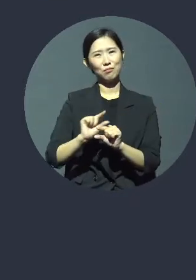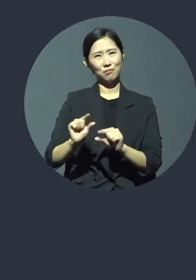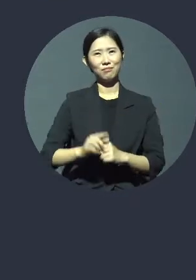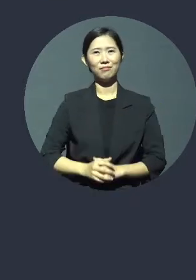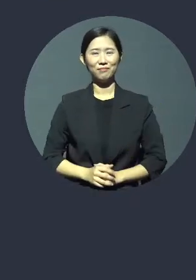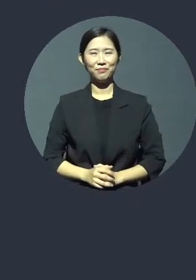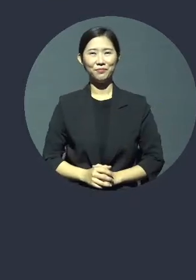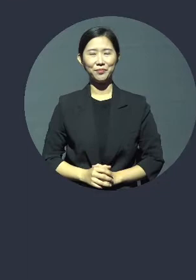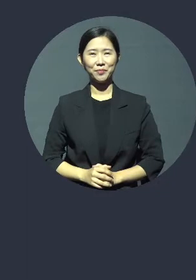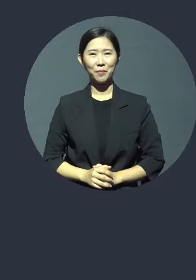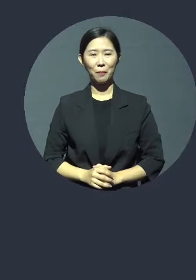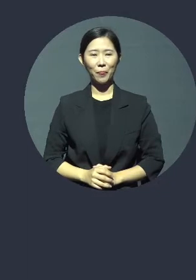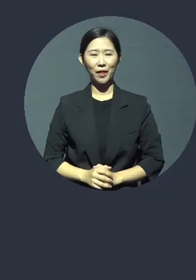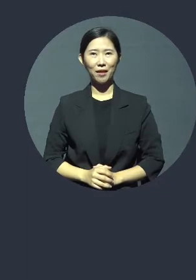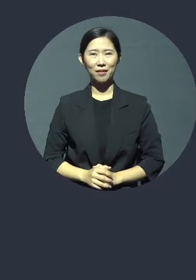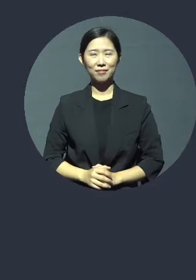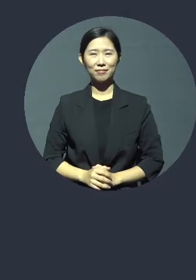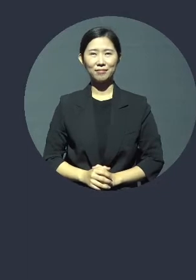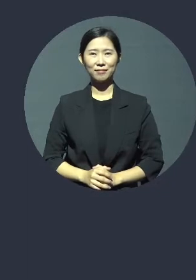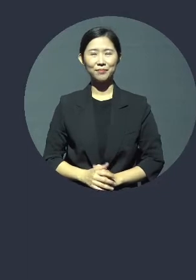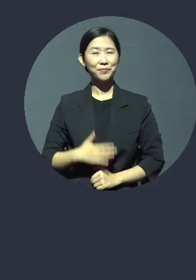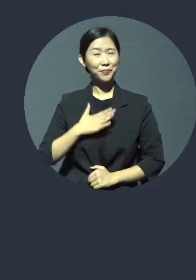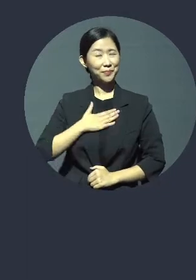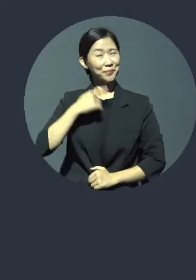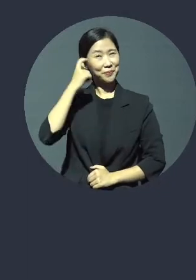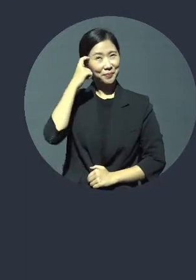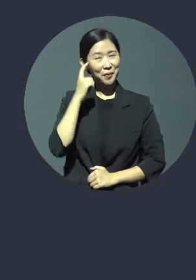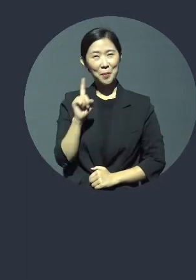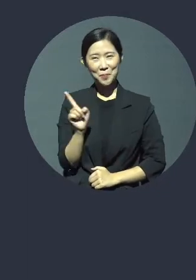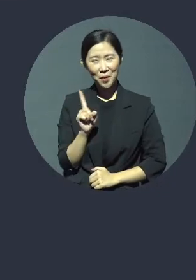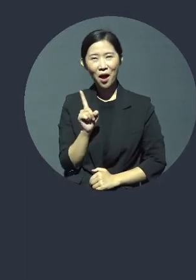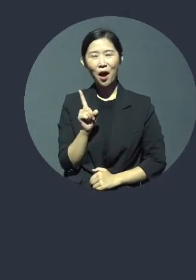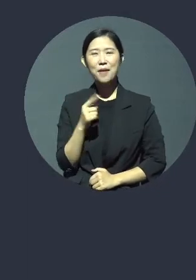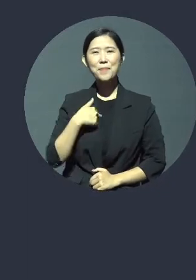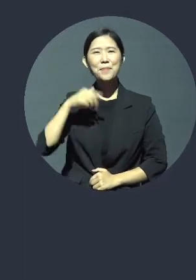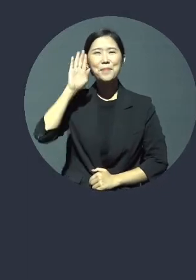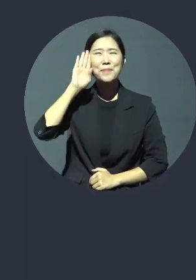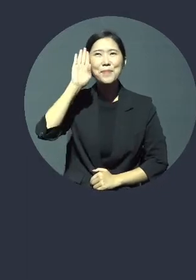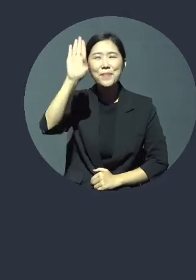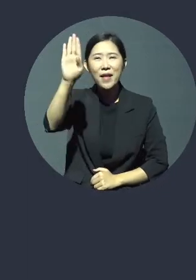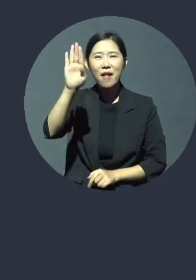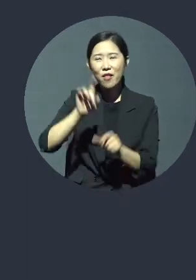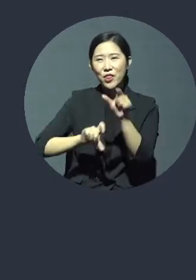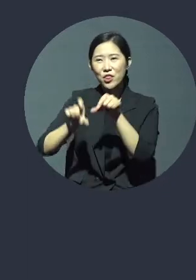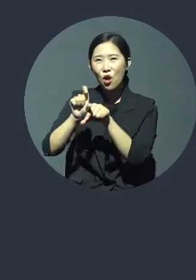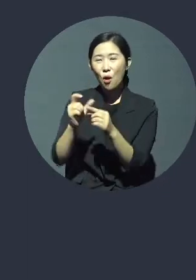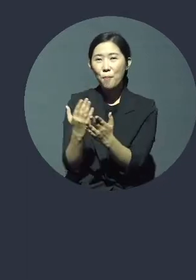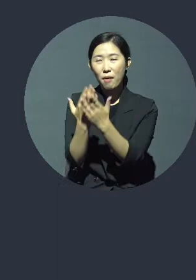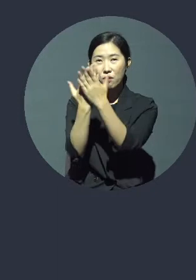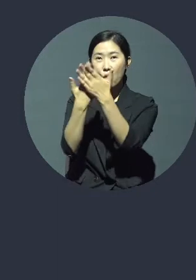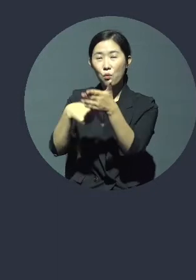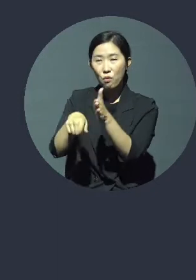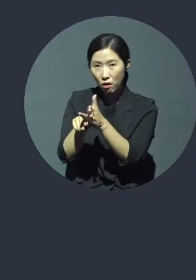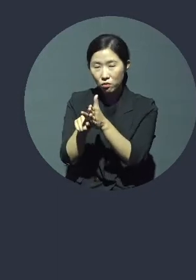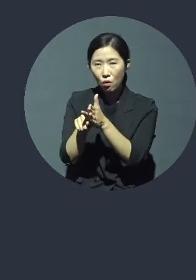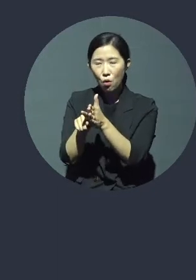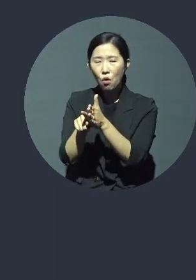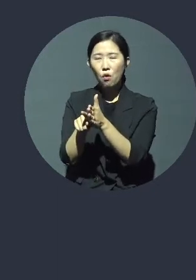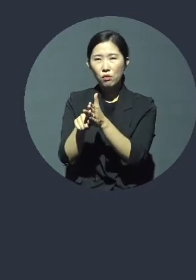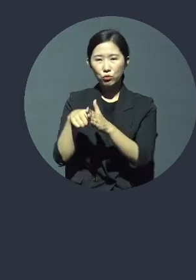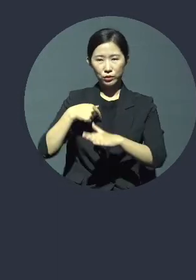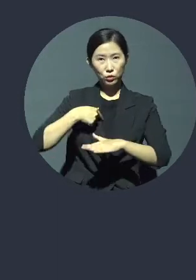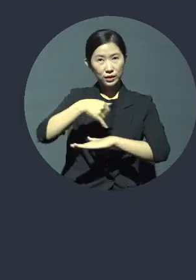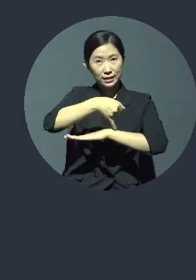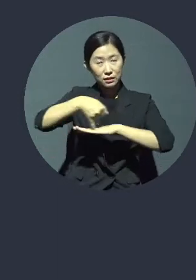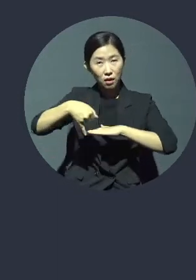제 부족한 소견으로는 미래의 삶에 풍요로운 가치를 제안하는 디자인의 역할을 잘 이행하기 위해서는 물론